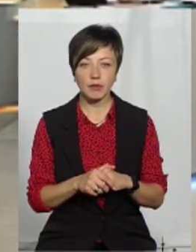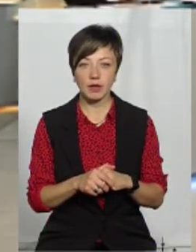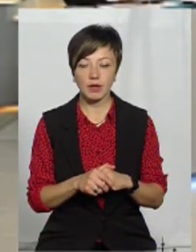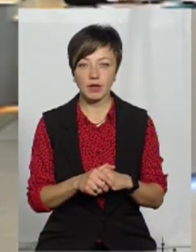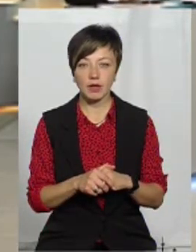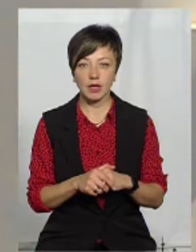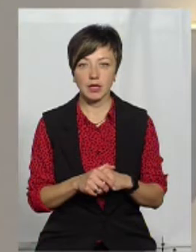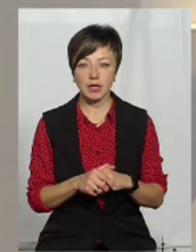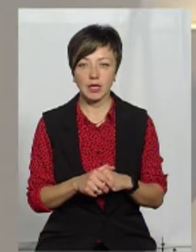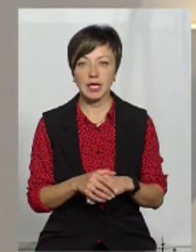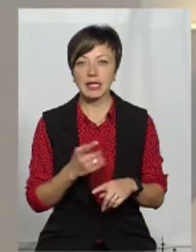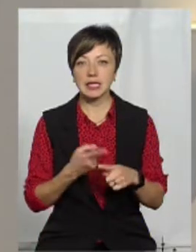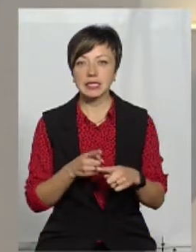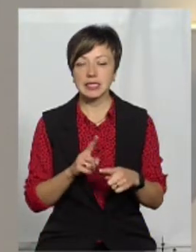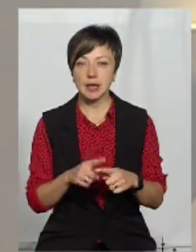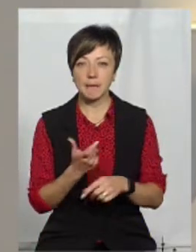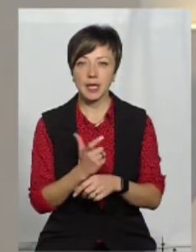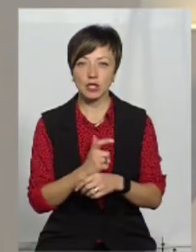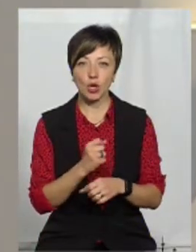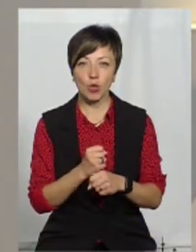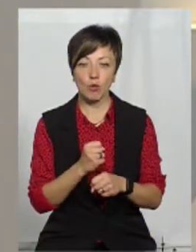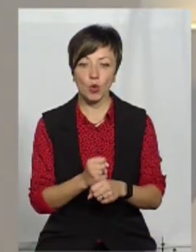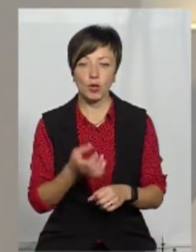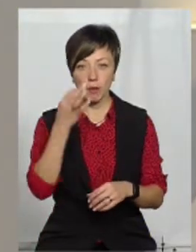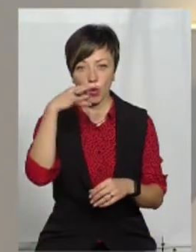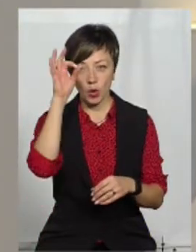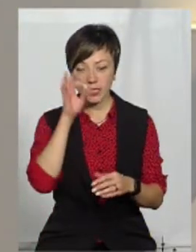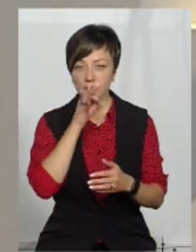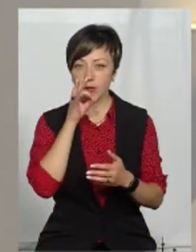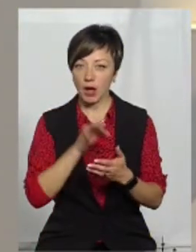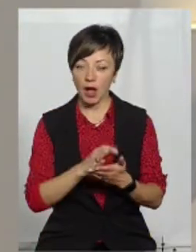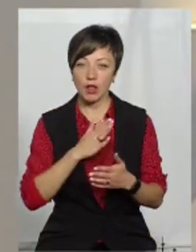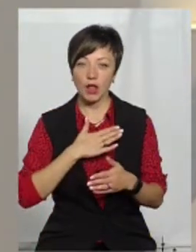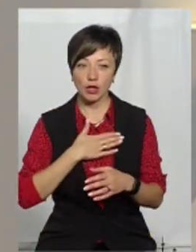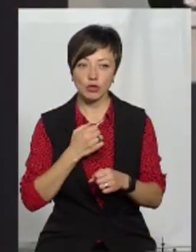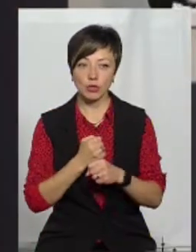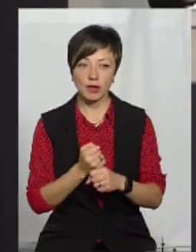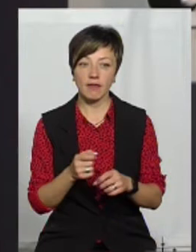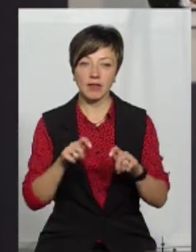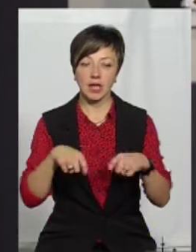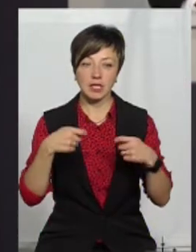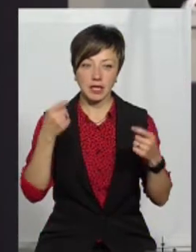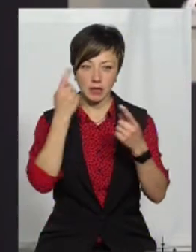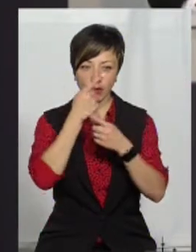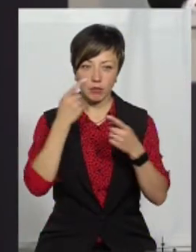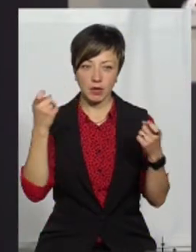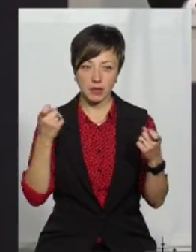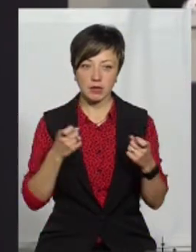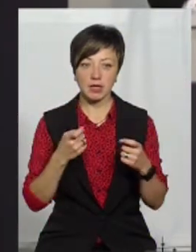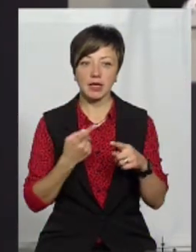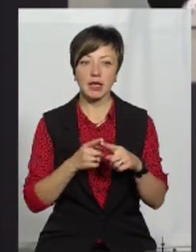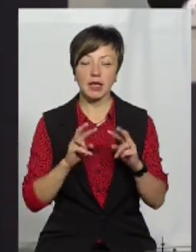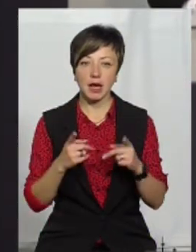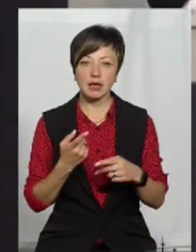так, це вже більше робота поліції, щоб нести люди відповідальність. А наша робота – нести людям інформацію, що як